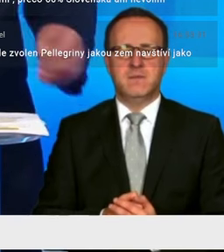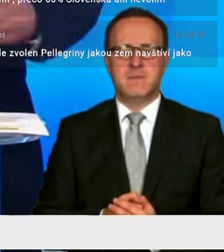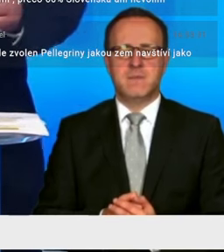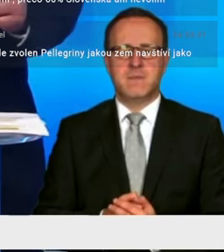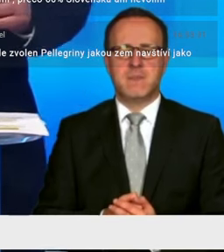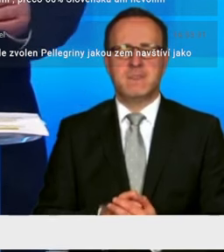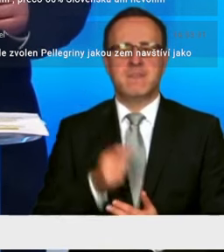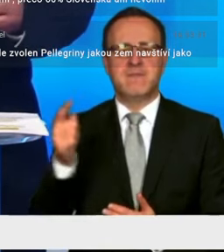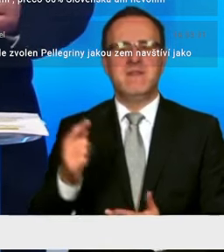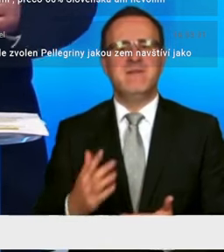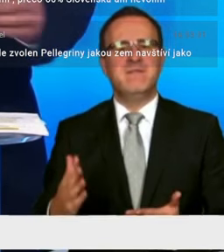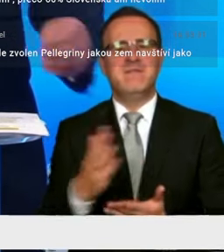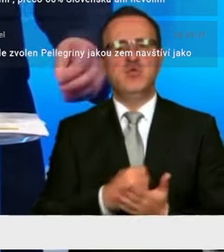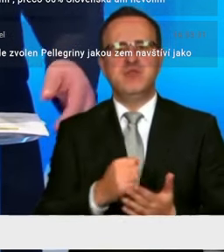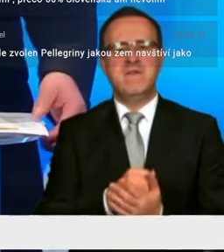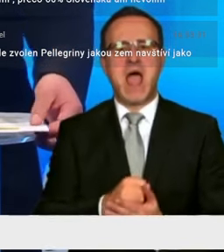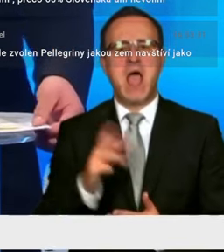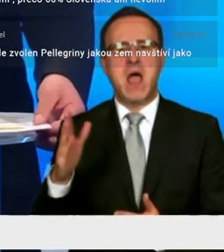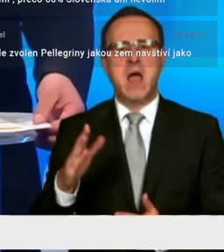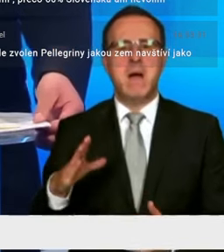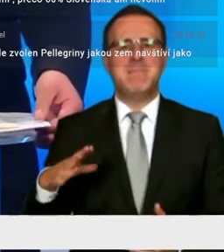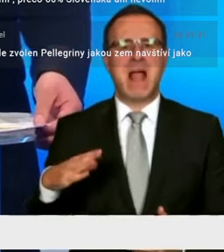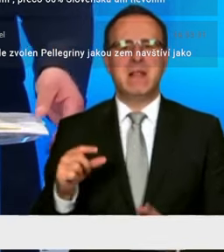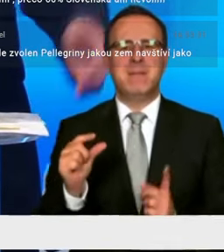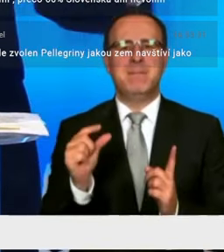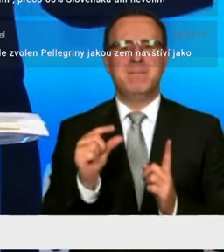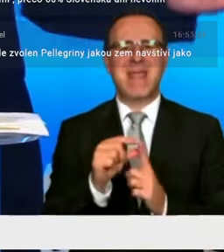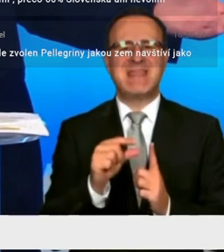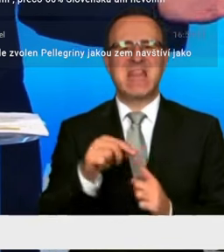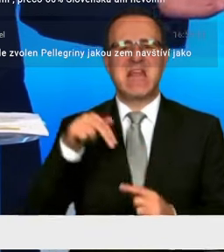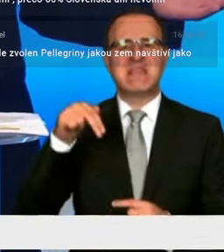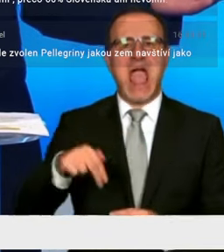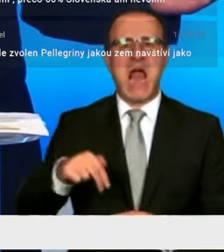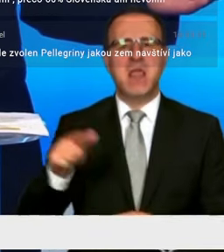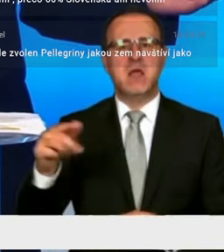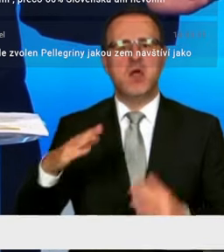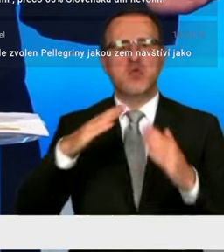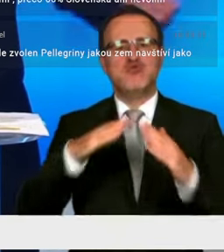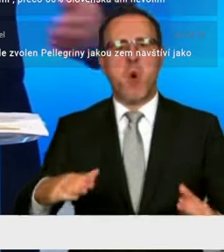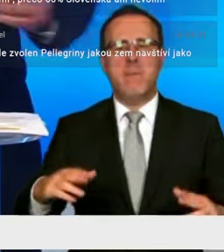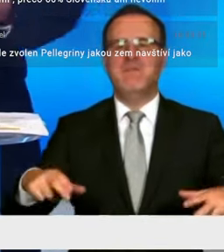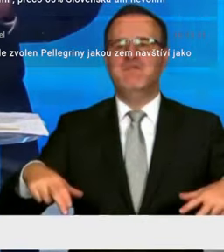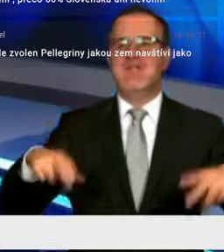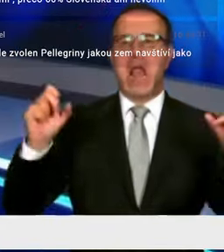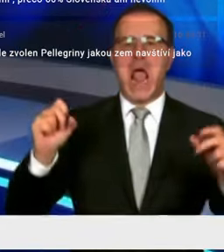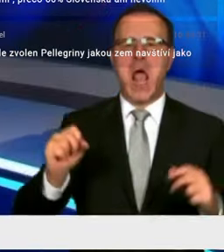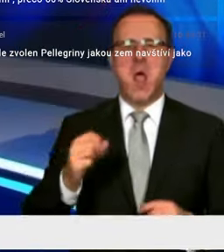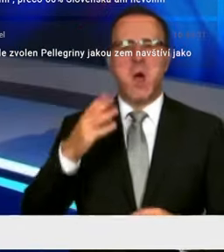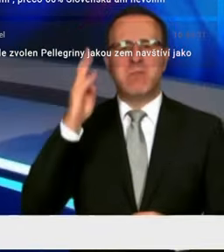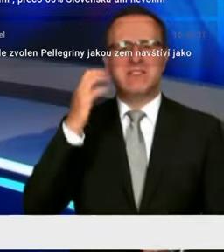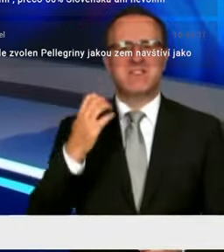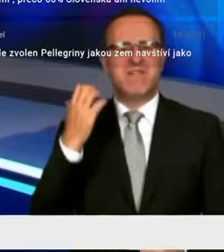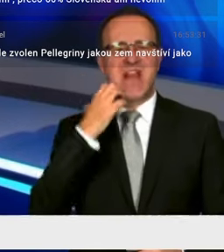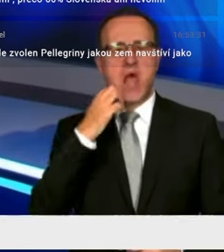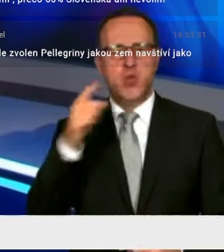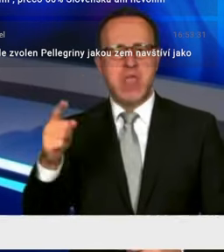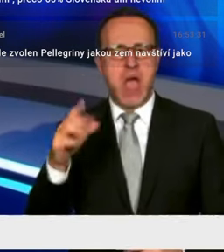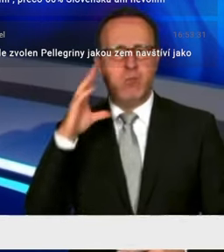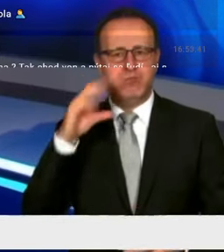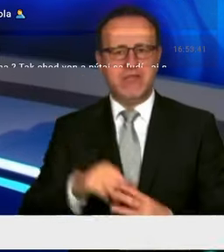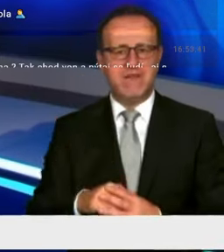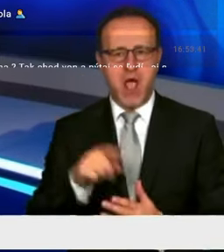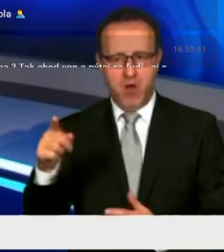náhlika jeho vilu v eh v Bratislavskej v rakon Včera ste to aj V televíznej diskusii eh potvrdili eh dnes